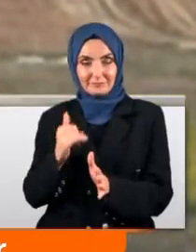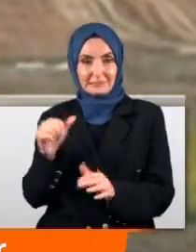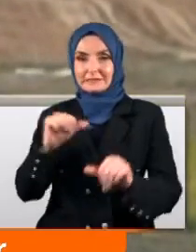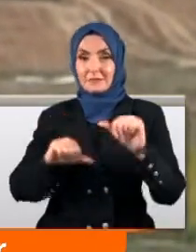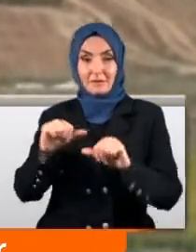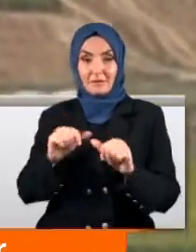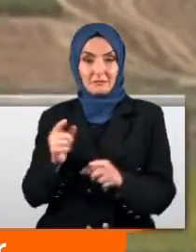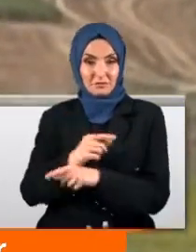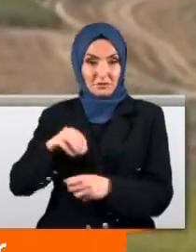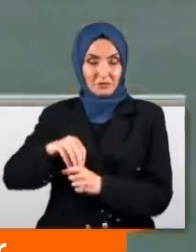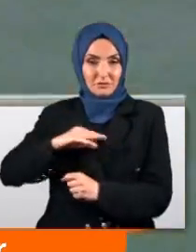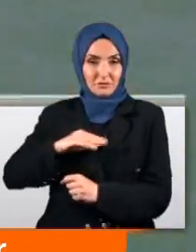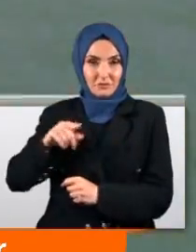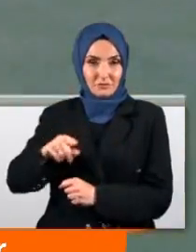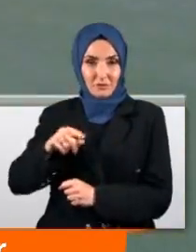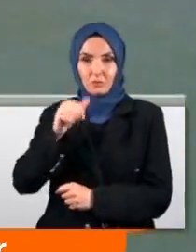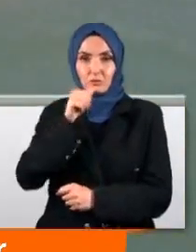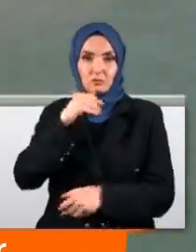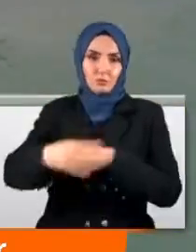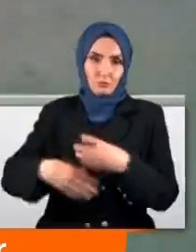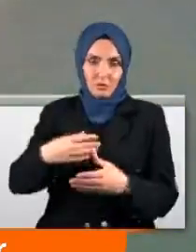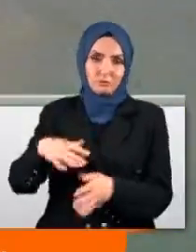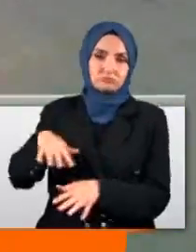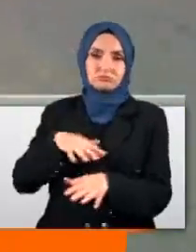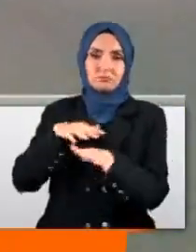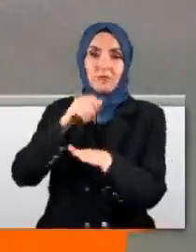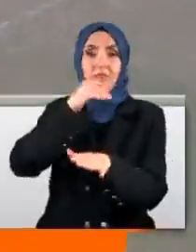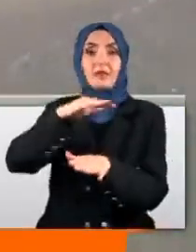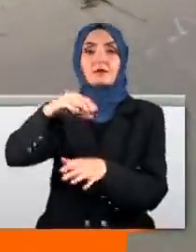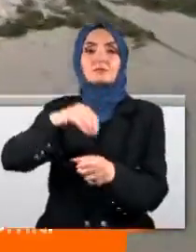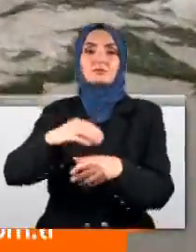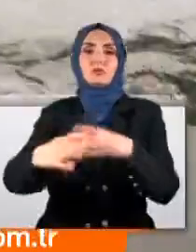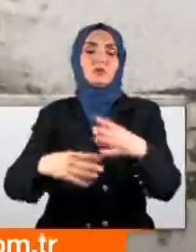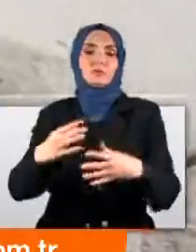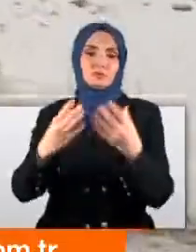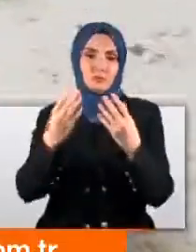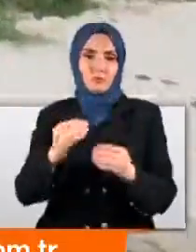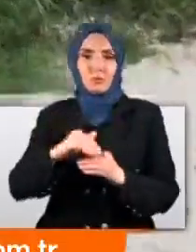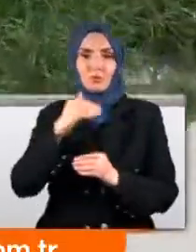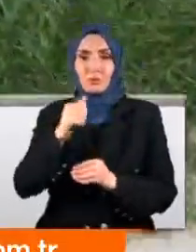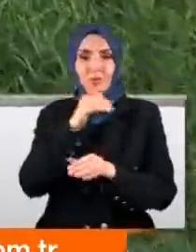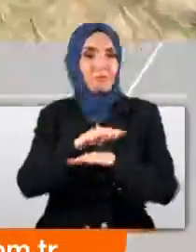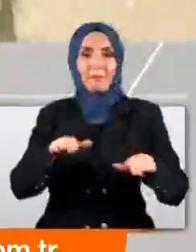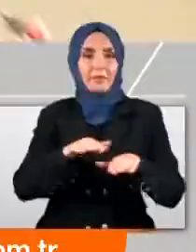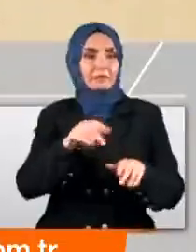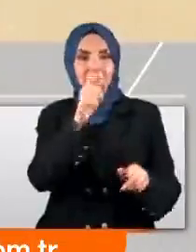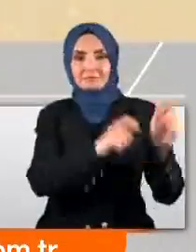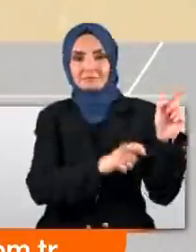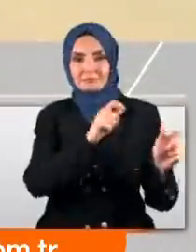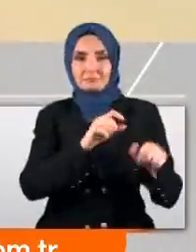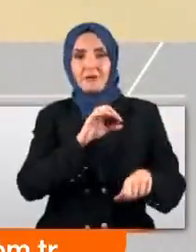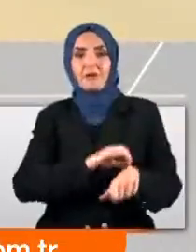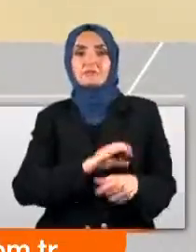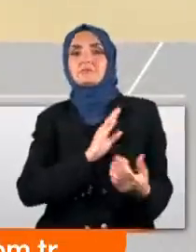kimyasallar suya ve doğrudan denize karışıyor. Sonrasında da denize girenler gözünü hastanelerde açıyor. Burası lağım